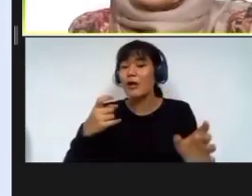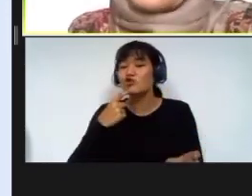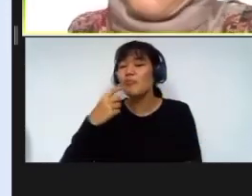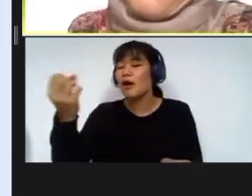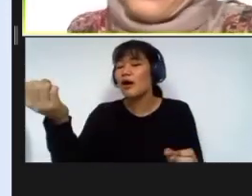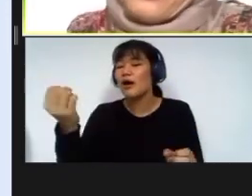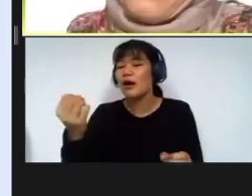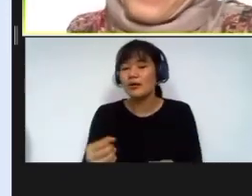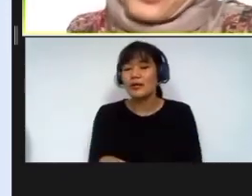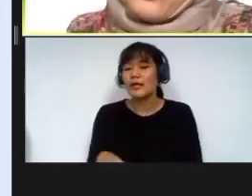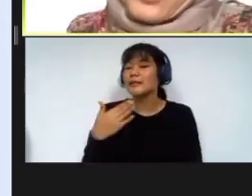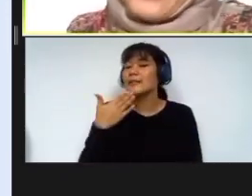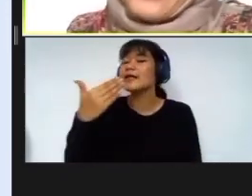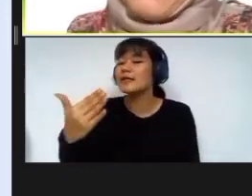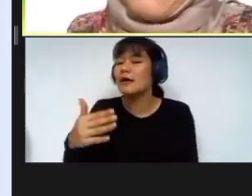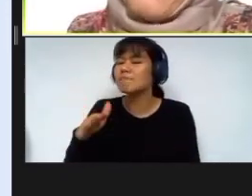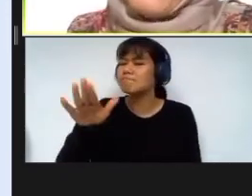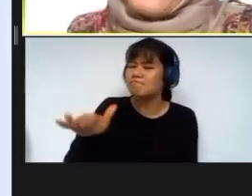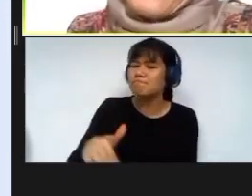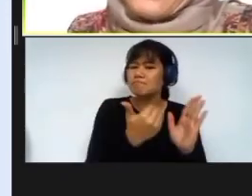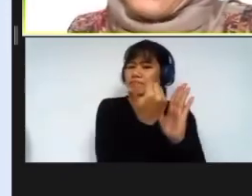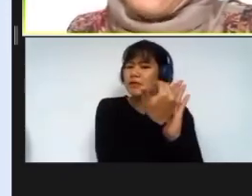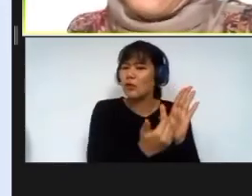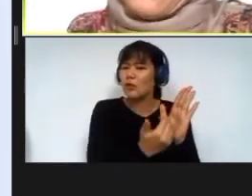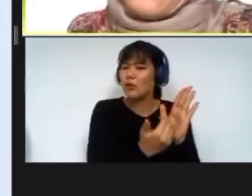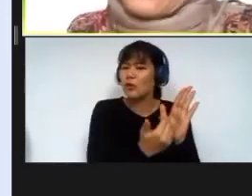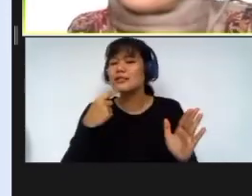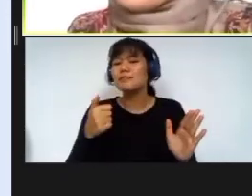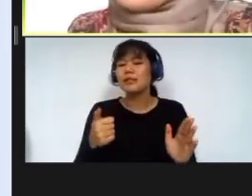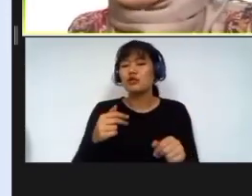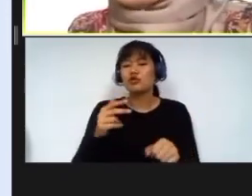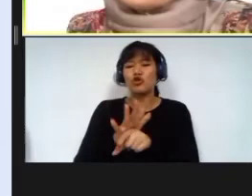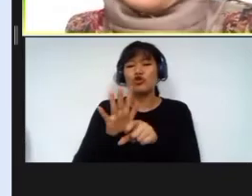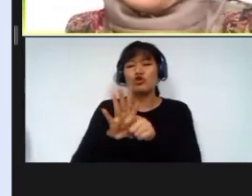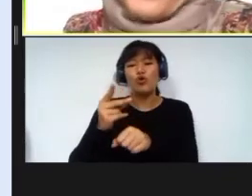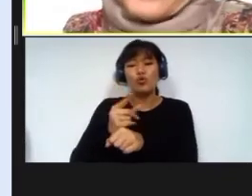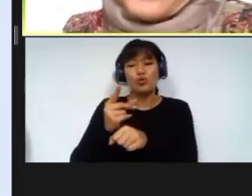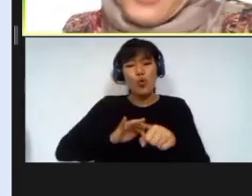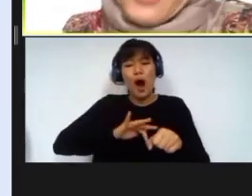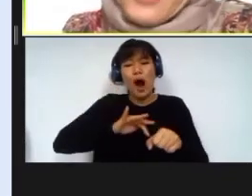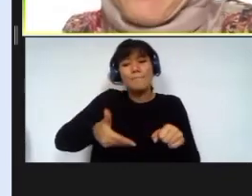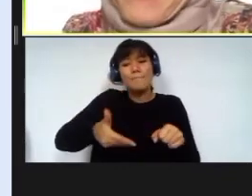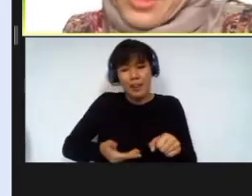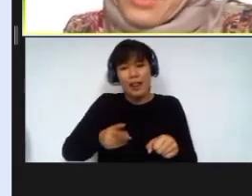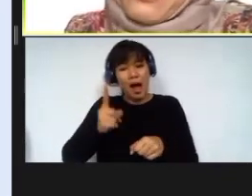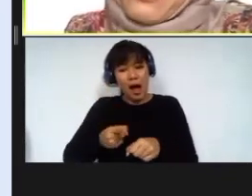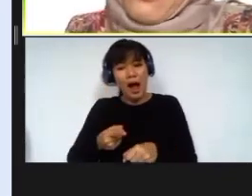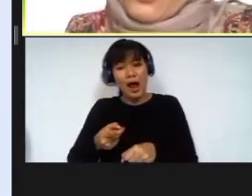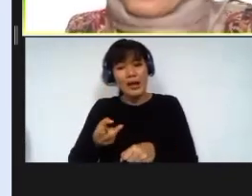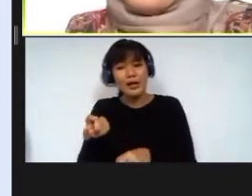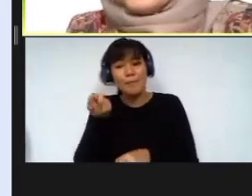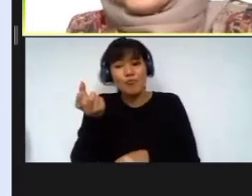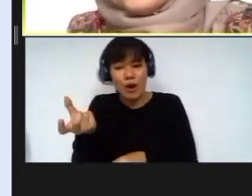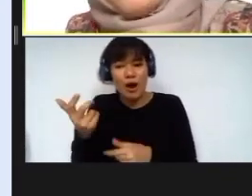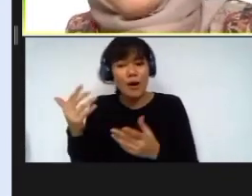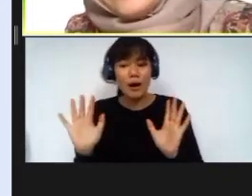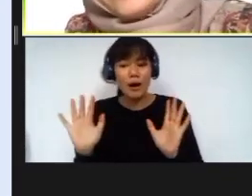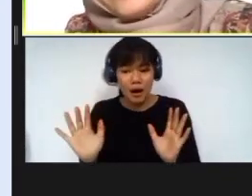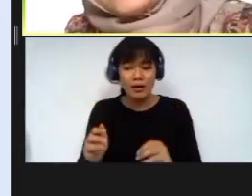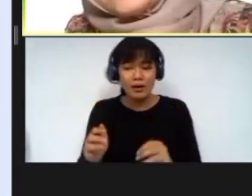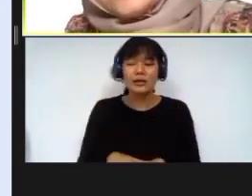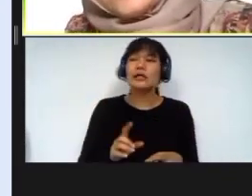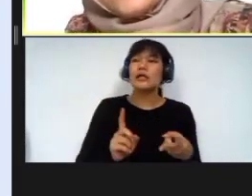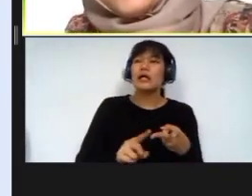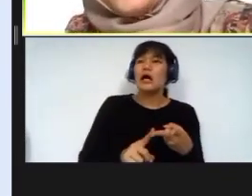nggak sih peraturan yang memberi keringanan kepada guru yang sedang hamil? Boleh boleh